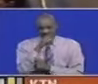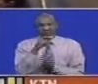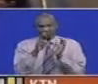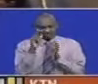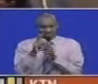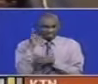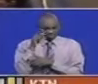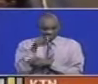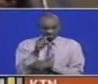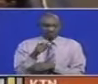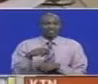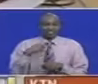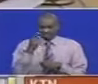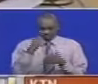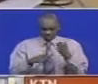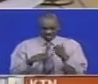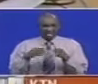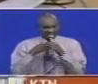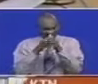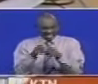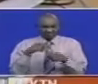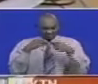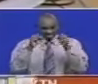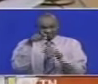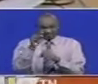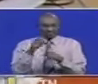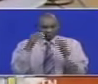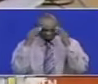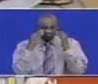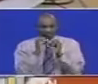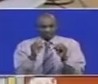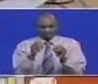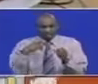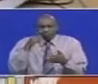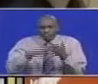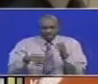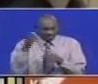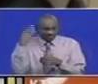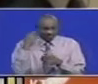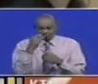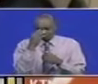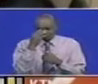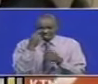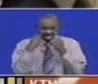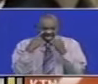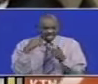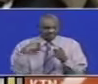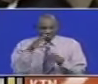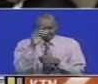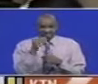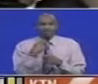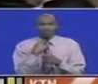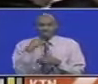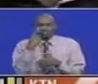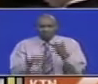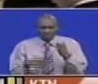aliye mamlakani dhidi ya kushtakiwa. Harakati hizi zimeanza kufuatia kile kilio cha jumuiya ya Afrika cha kukosa kutimizwa kwa